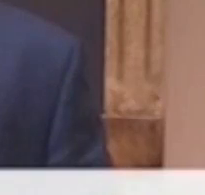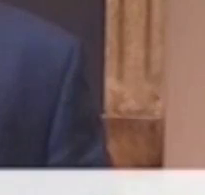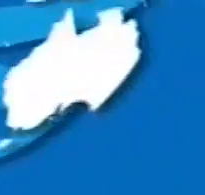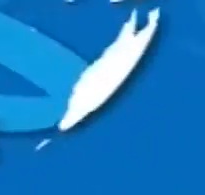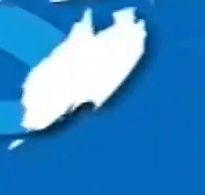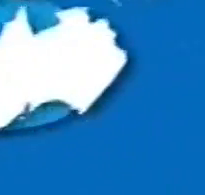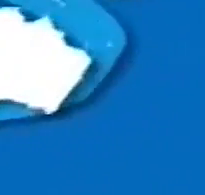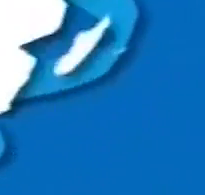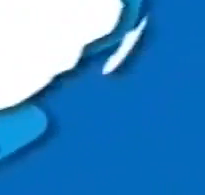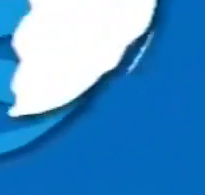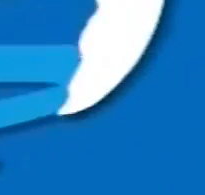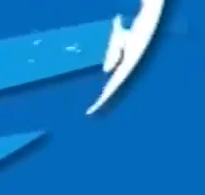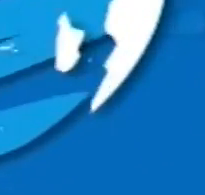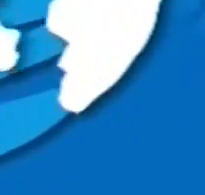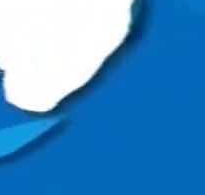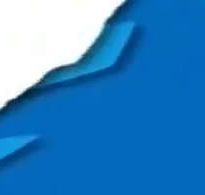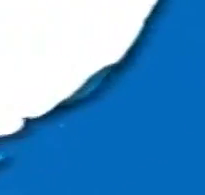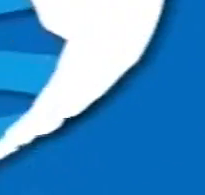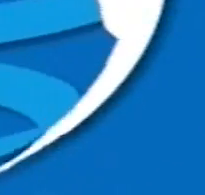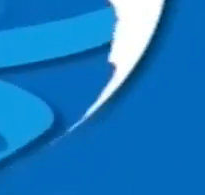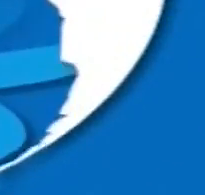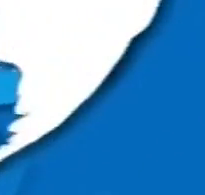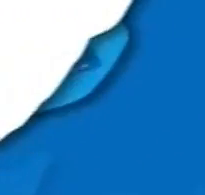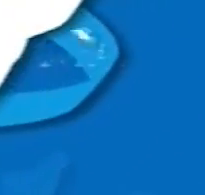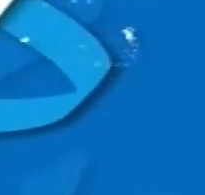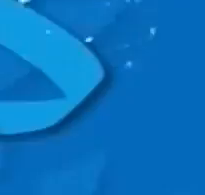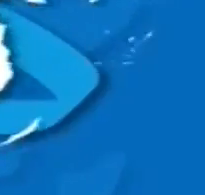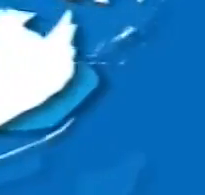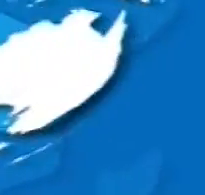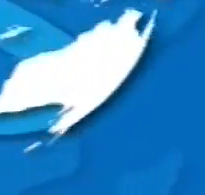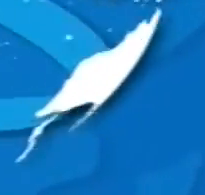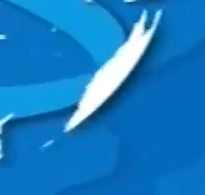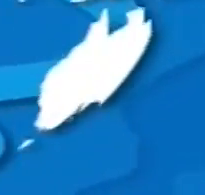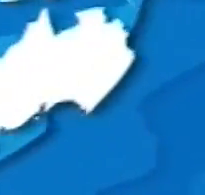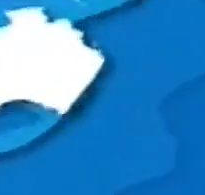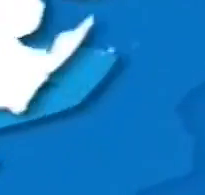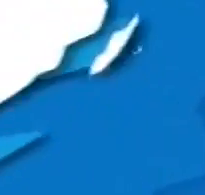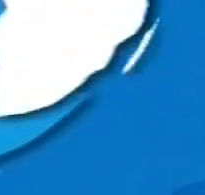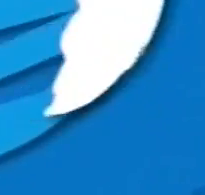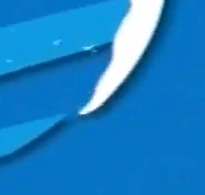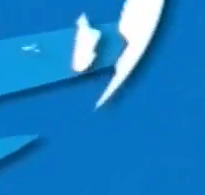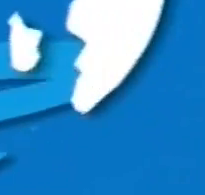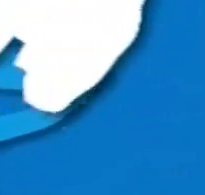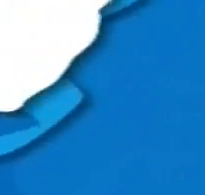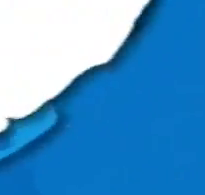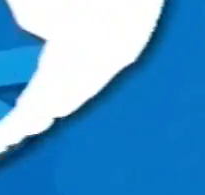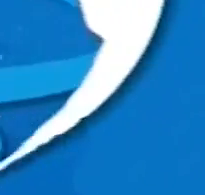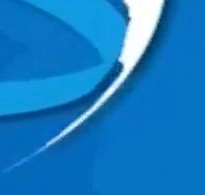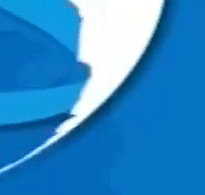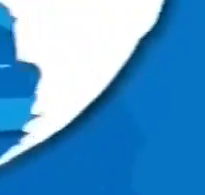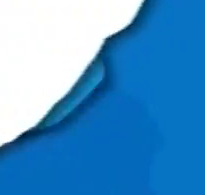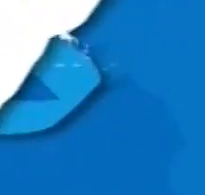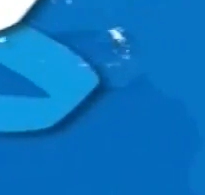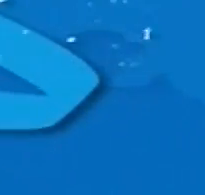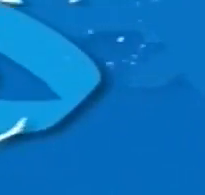Na katika michezo na burudani, Ligi Kuu Tanzania Bara kuendelea kesho katika viwanja tofauti.